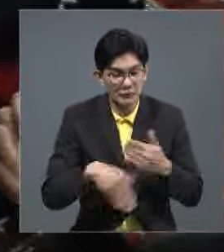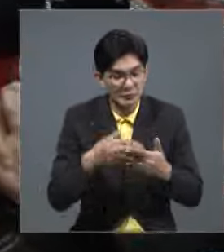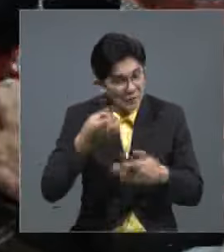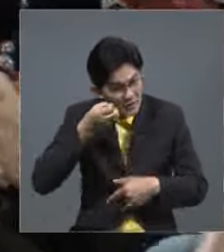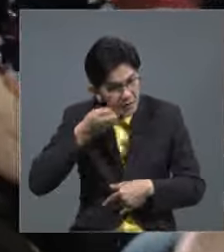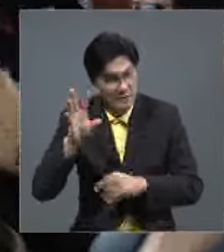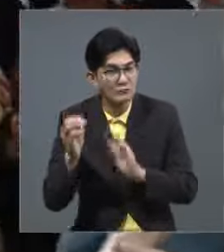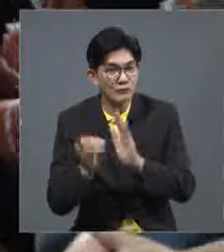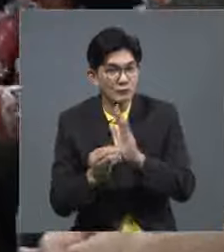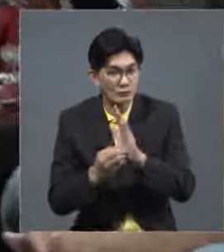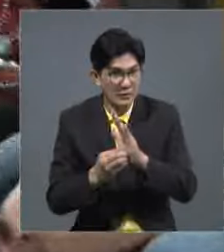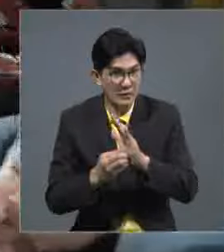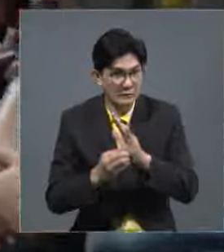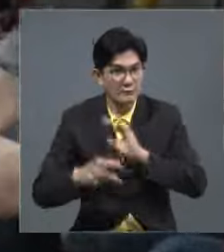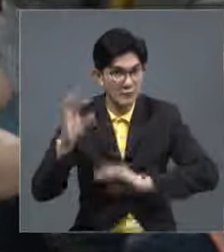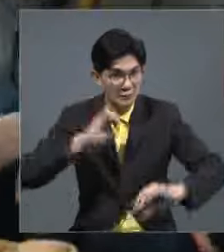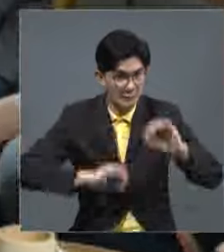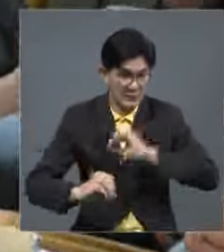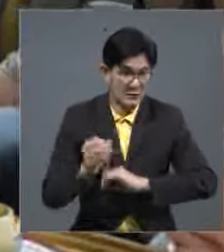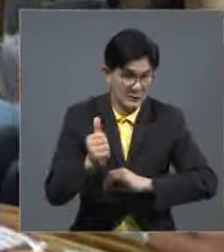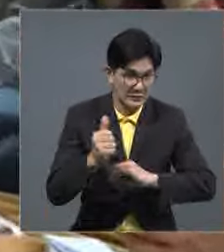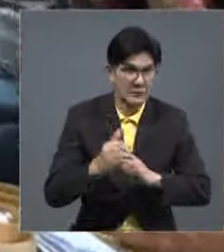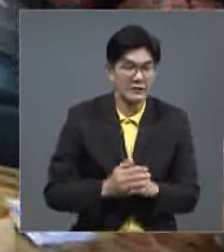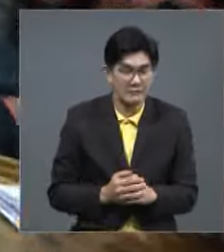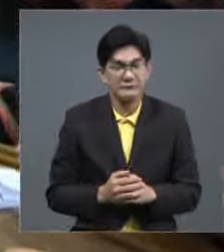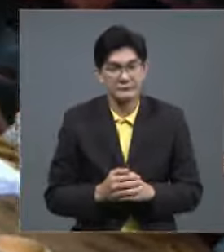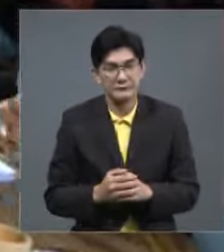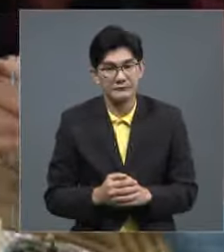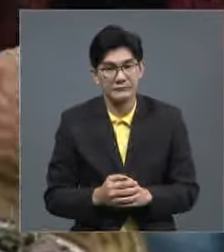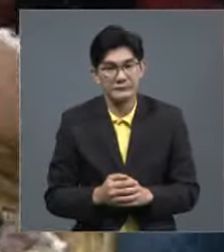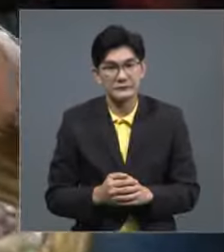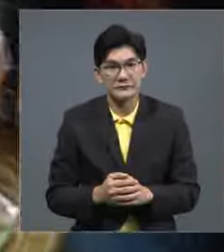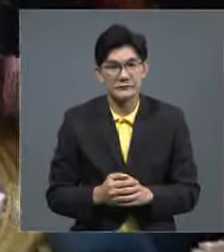อย่างปลอดภัยและสวัสดิภาพนะครับ